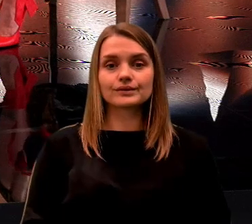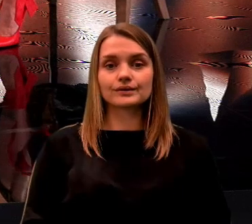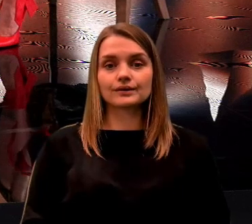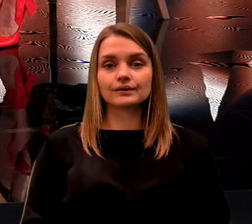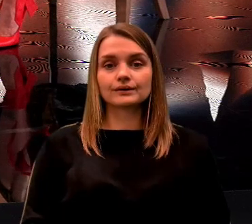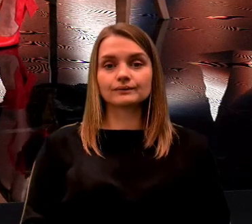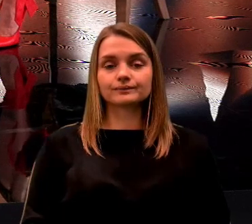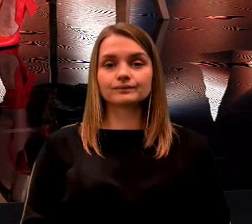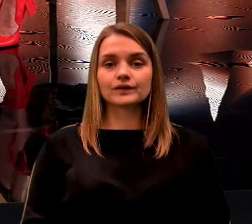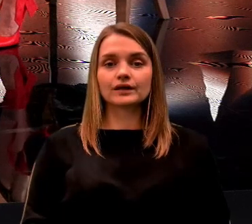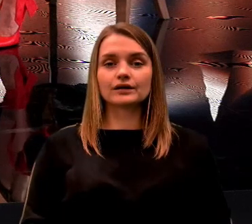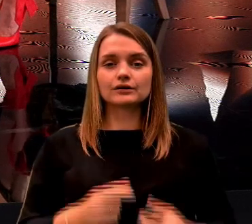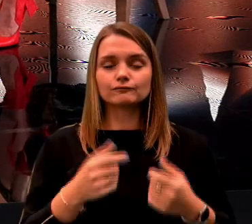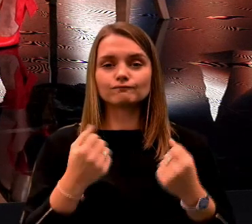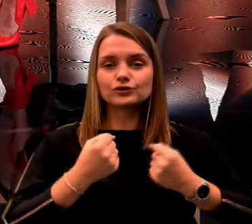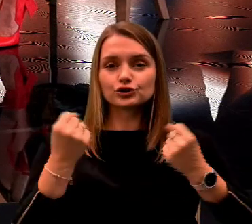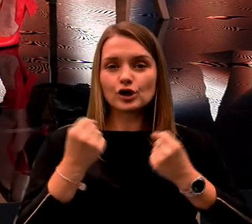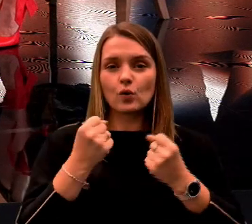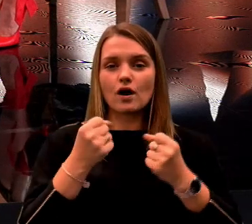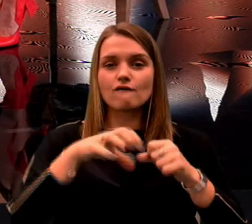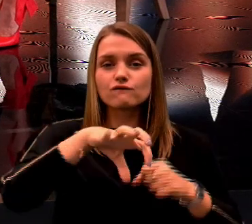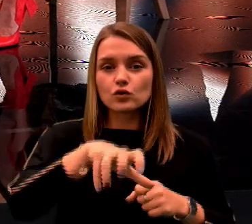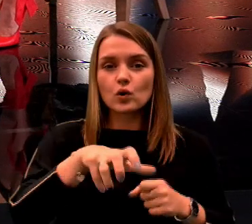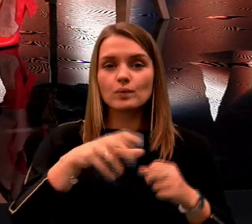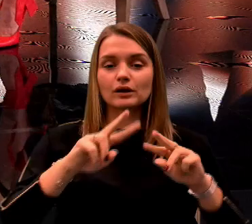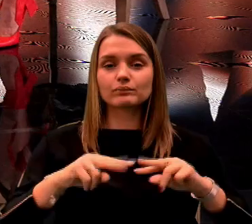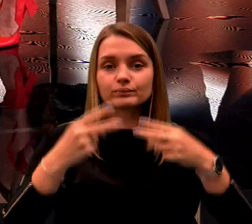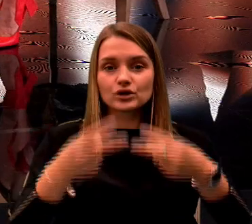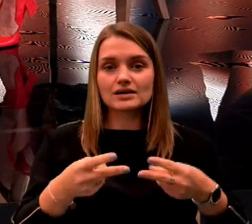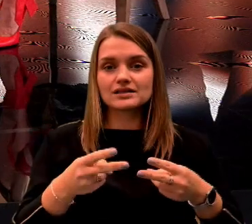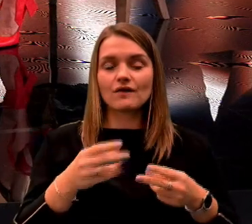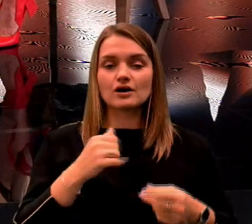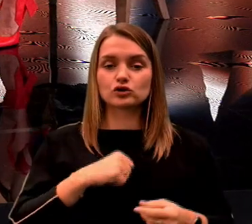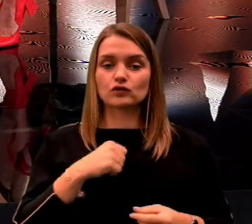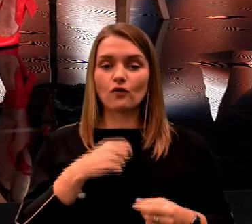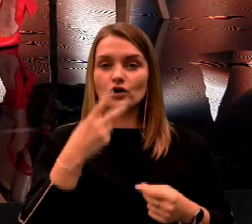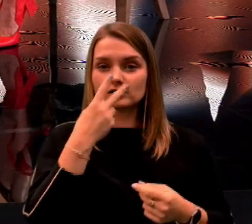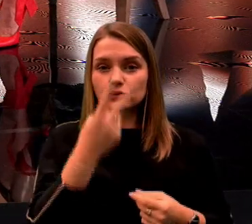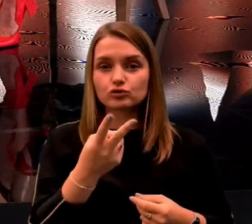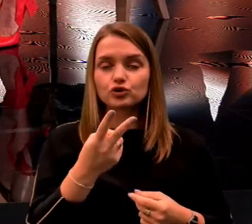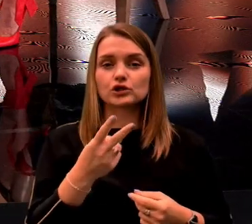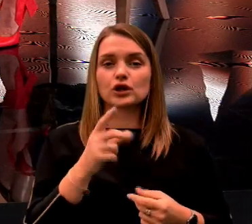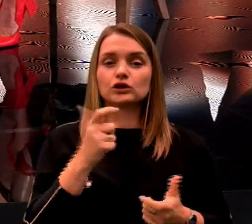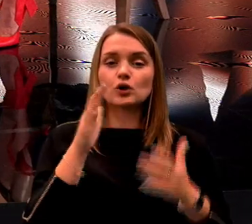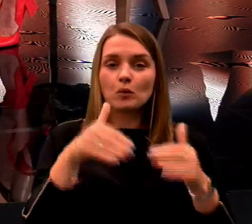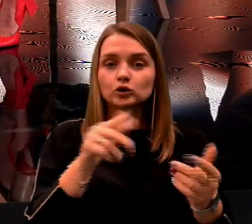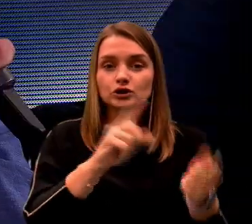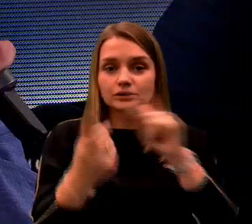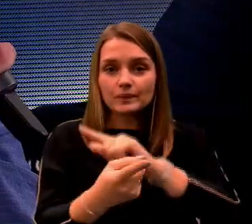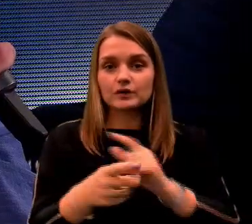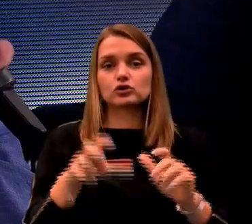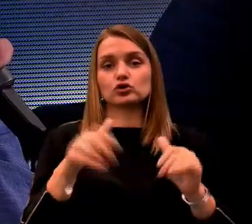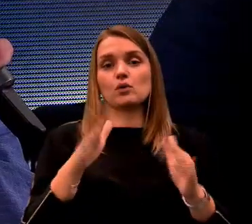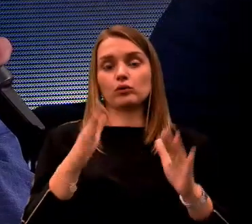jakby w potencjał w grupie, żeby przekazywali, jakie mają spostrzeżenia odnośnie swojej pracy, co możemy usprawnić, nie? Na przykład, co mogłoby